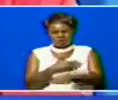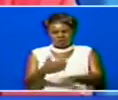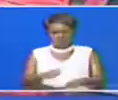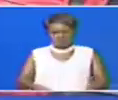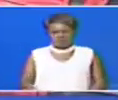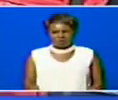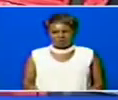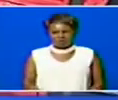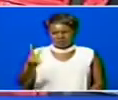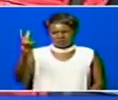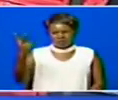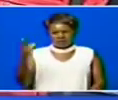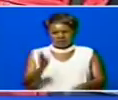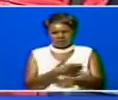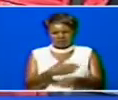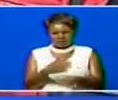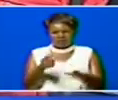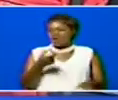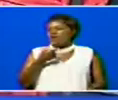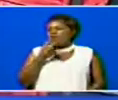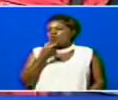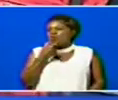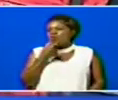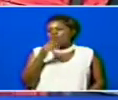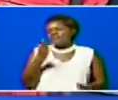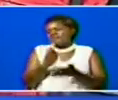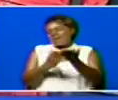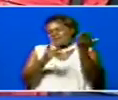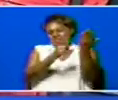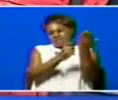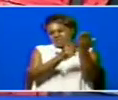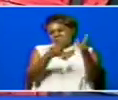kipindi. Ya pili zote ni kijaluo, zingine za Kiswahili.